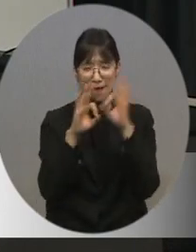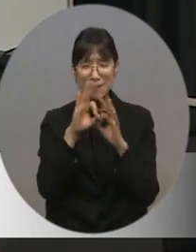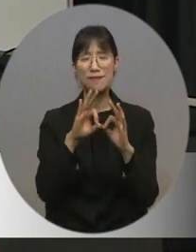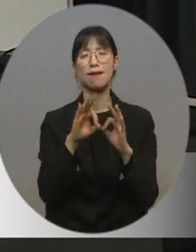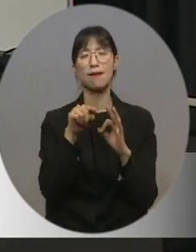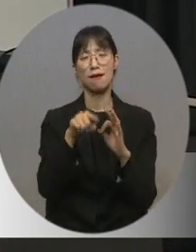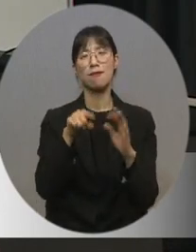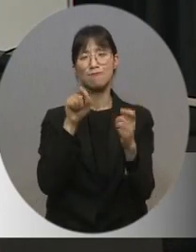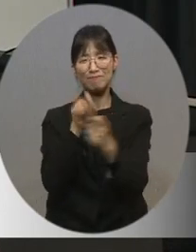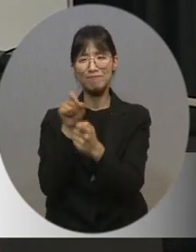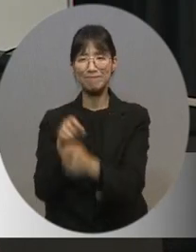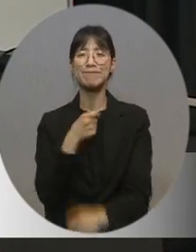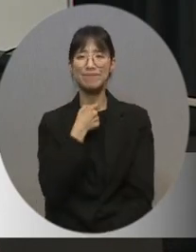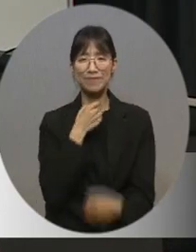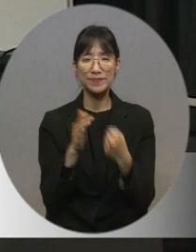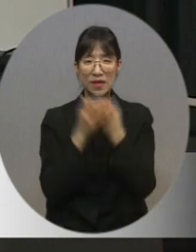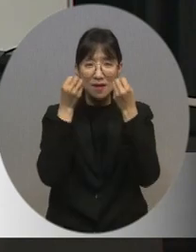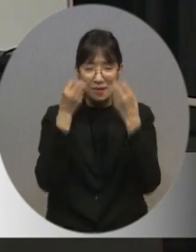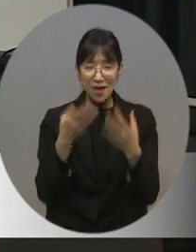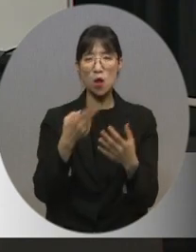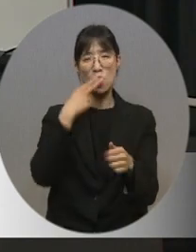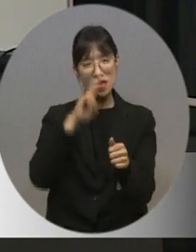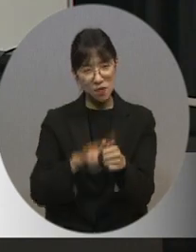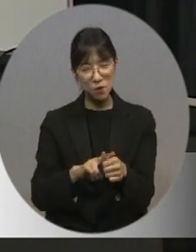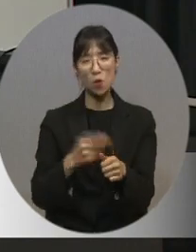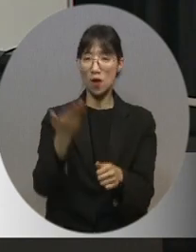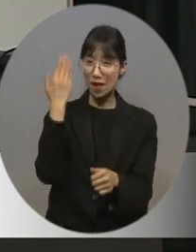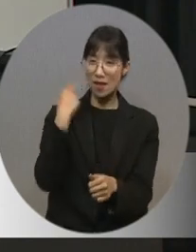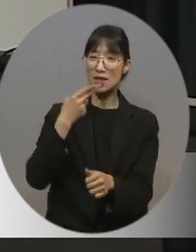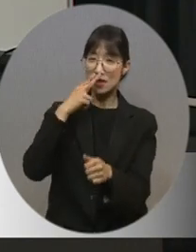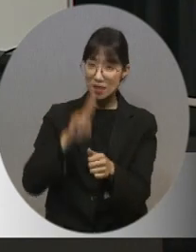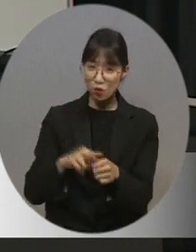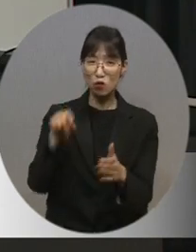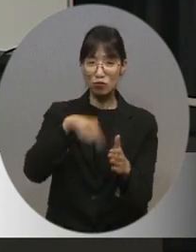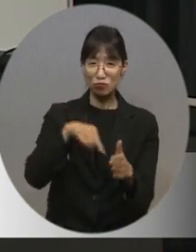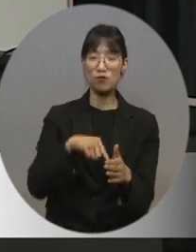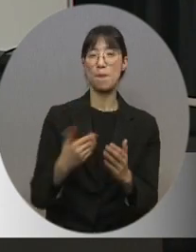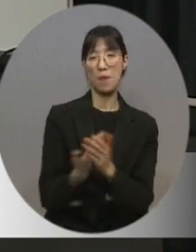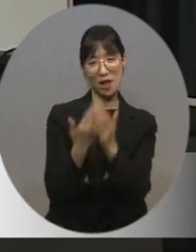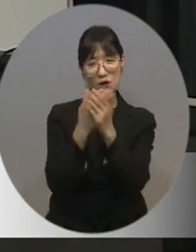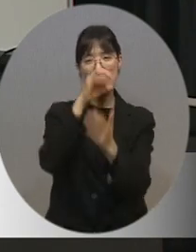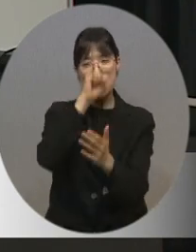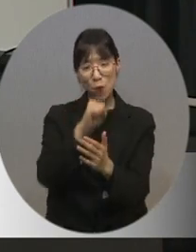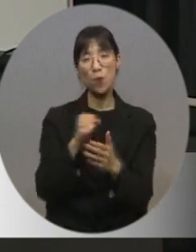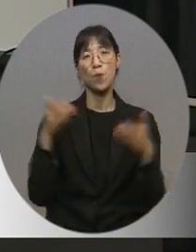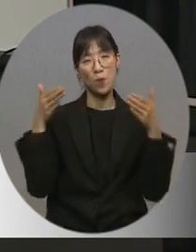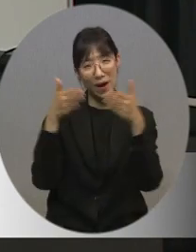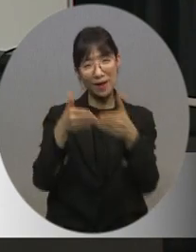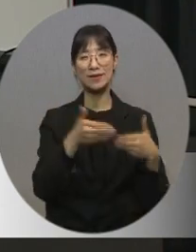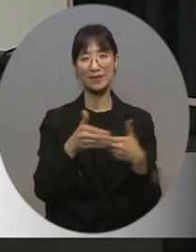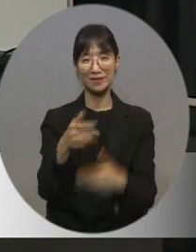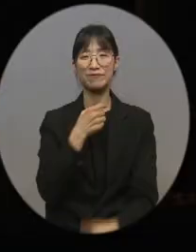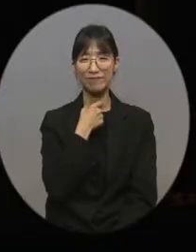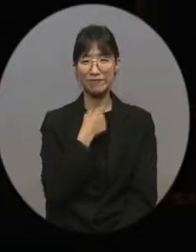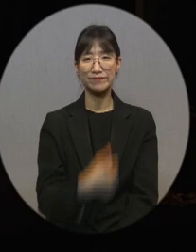때문에 새로운 시도들 그리고 기존에 했던 시도들 중에서도 좀 발전해가는 방향으로 진행하고자